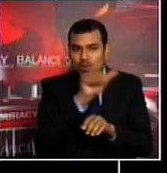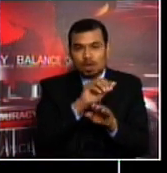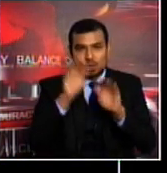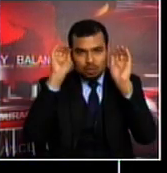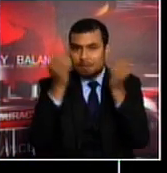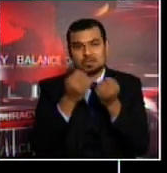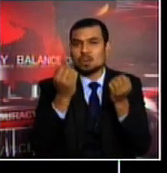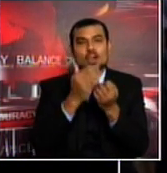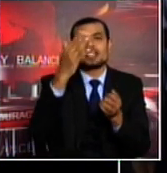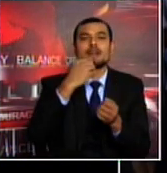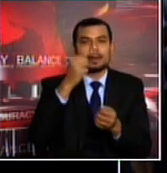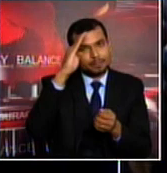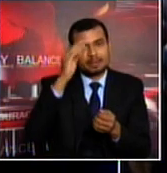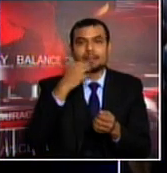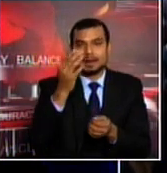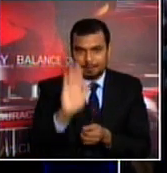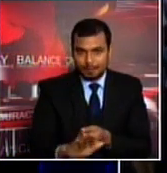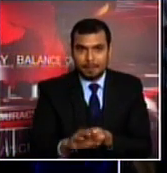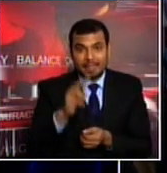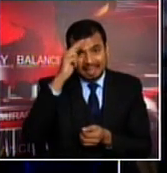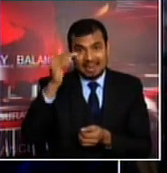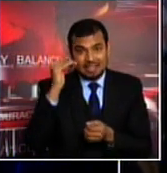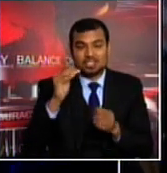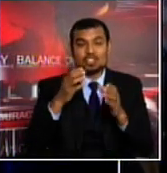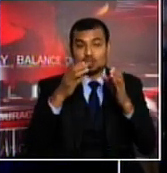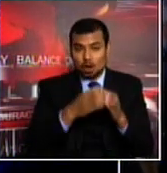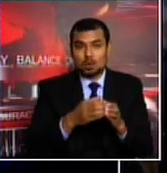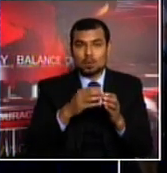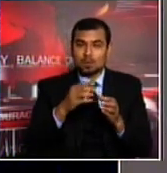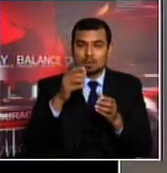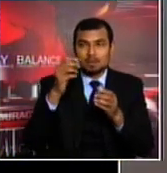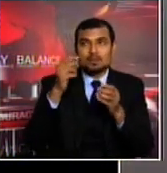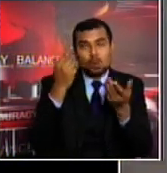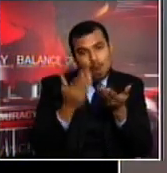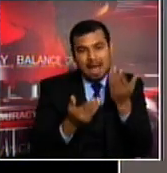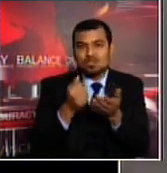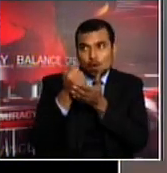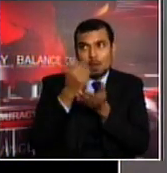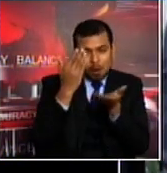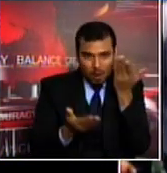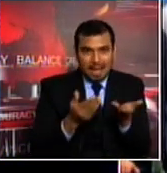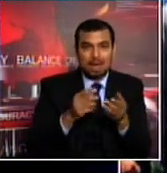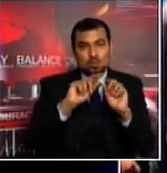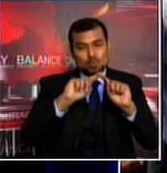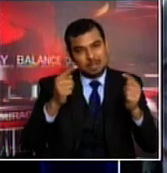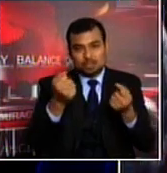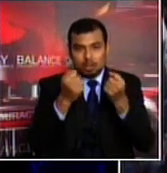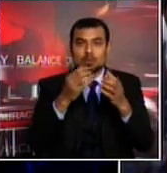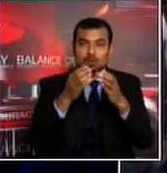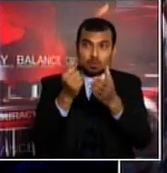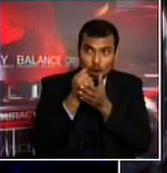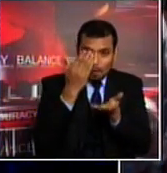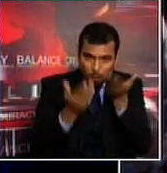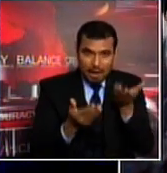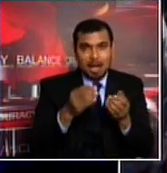नगरेको प्रहरीको दावी छ। राजनैतिक दलको आवरणमा होस् वा कुनै शक्तिको आडमा अपराध कार्यमा संलग्नहरू